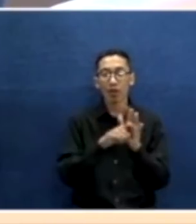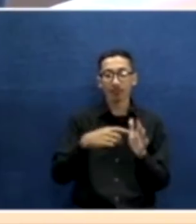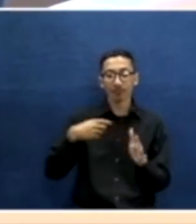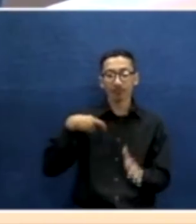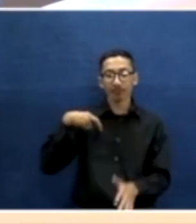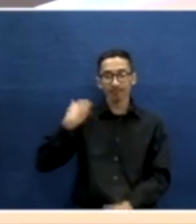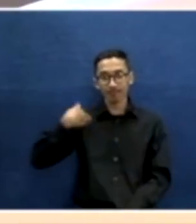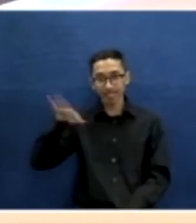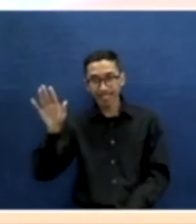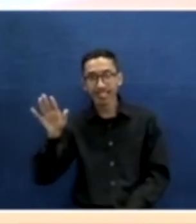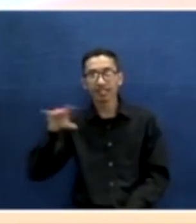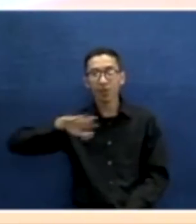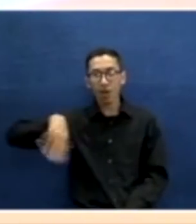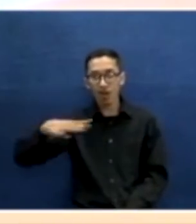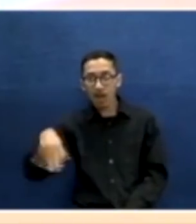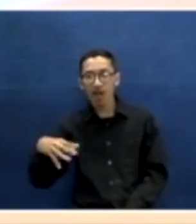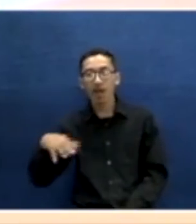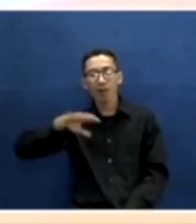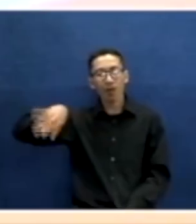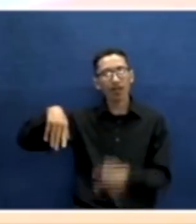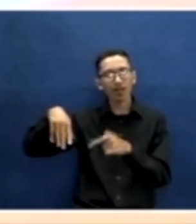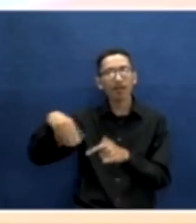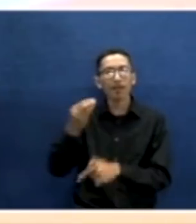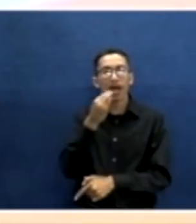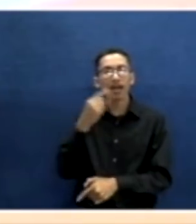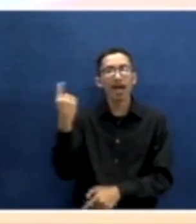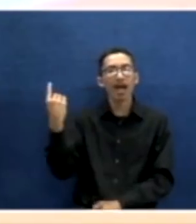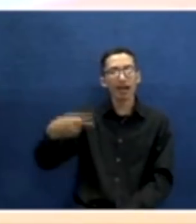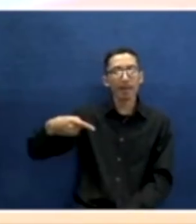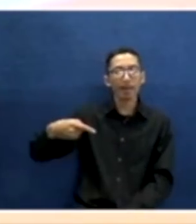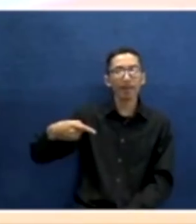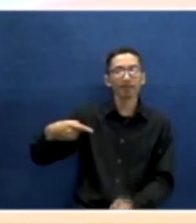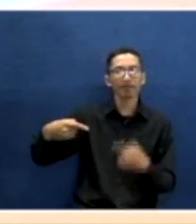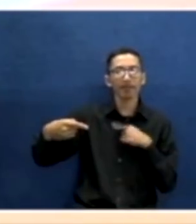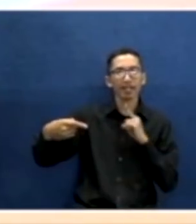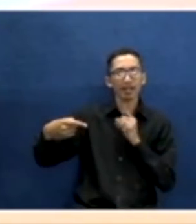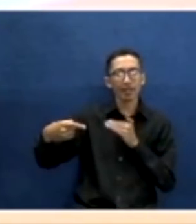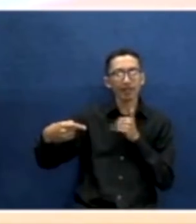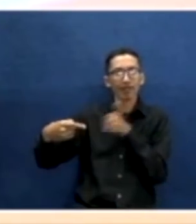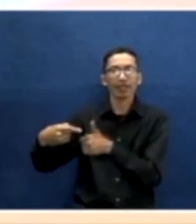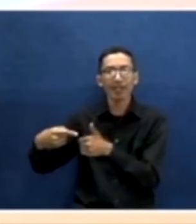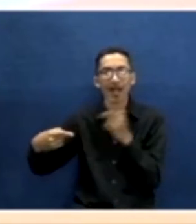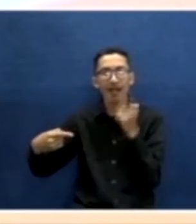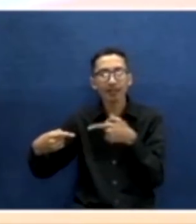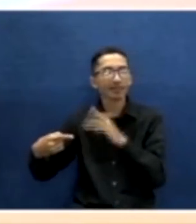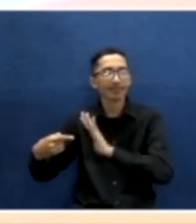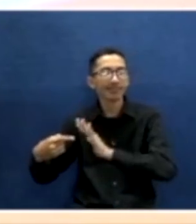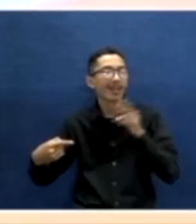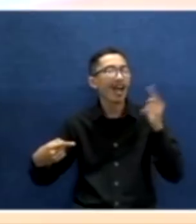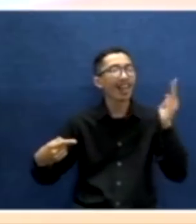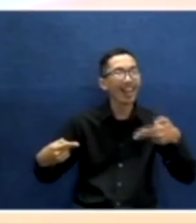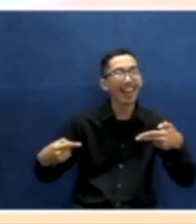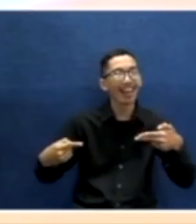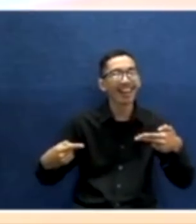pedulikan label Halal yang ada di tempat makan yang kamu konsumsi Oh ya maaf berarti kita belum paham sunnah yang